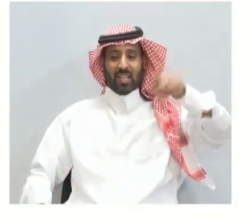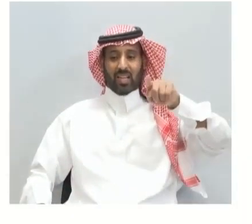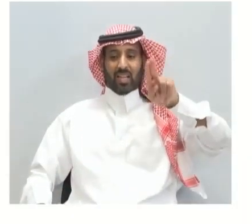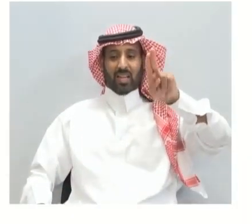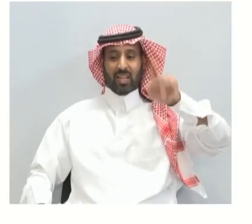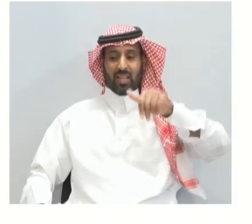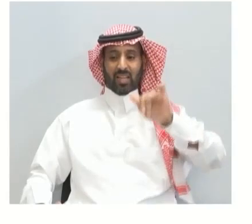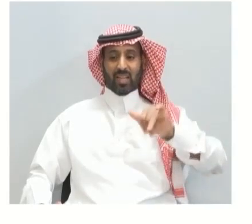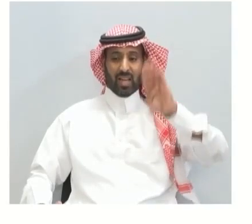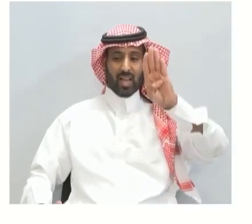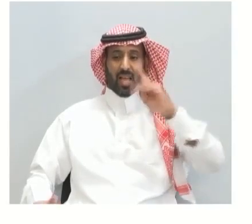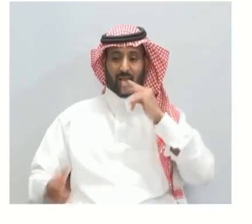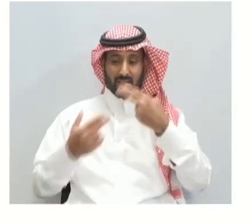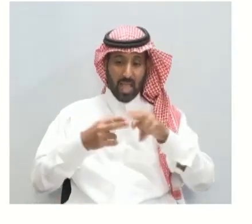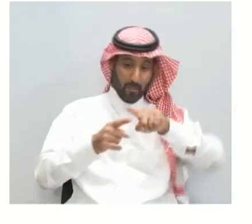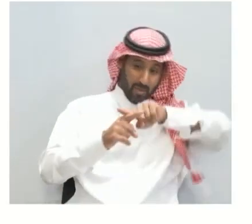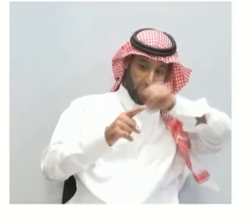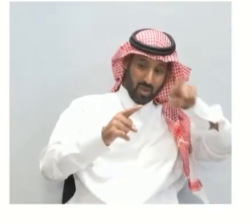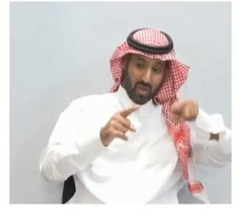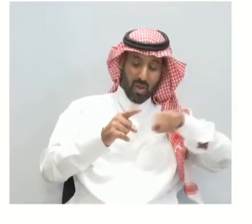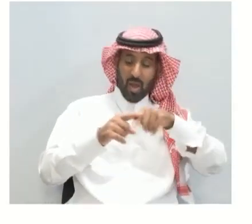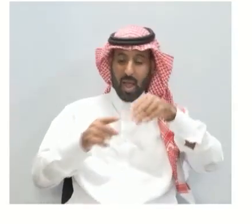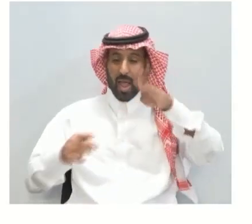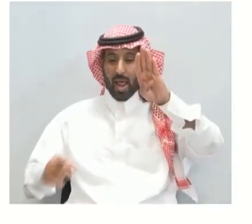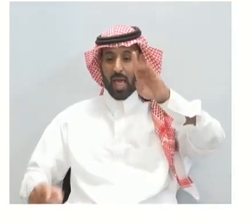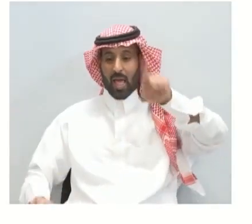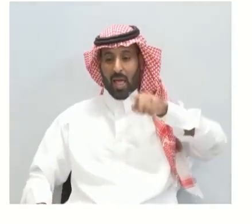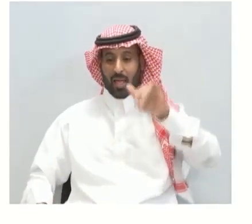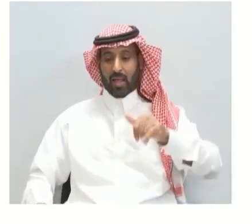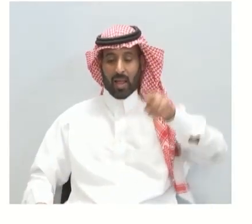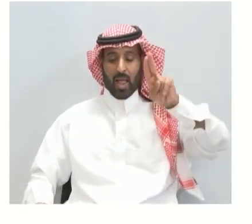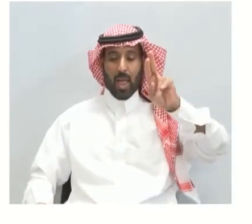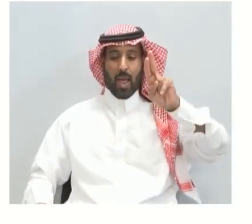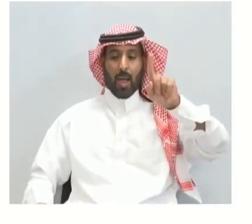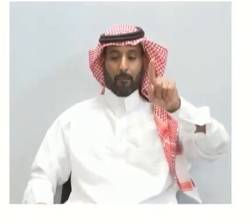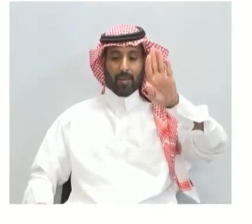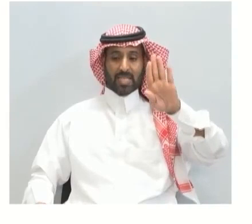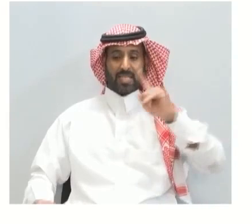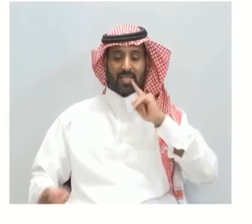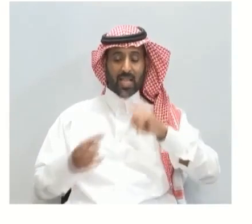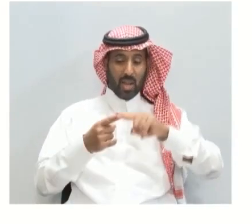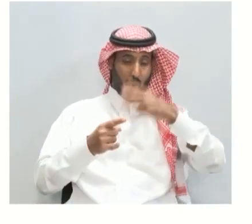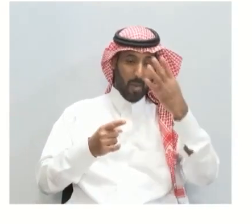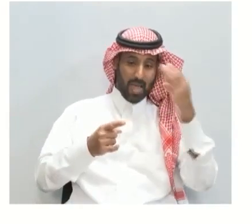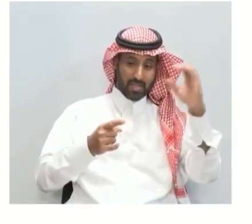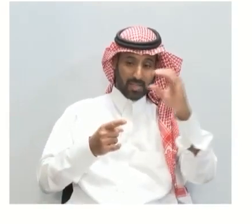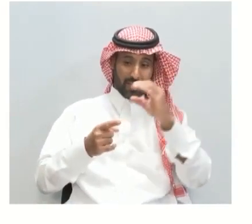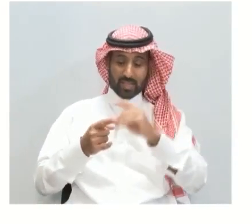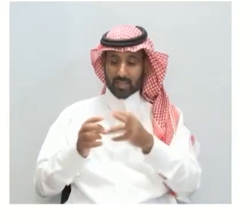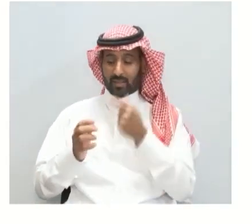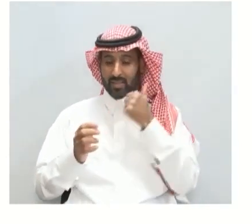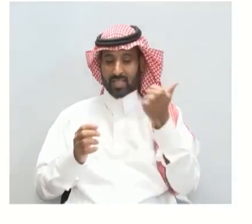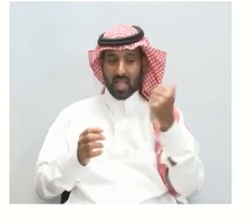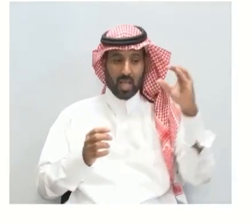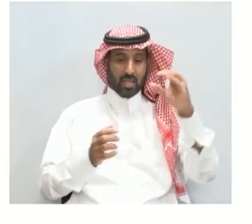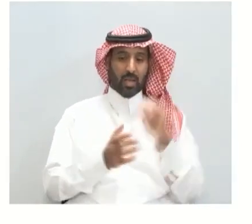استريك اذا تبدا حلقه كريبس بارتباط ستيل الكو اي مع مركب رباعي الكربون ليتكون مركب سداسي